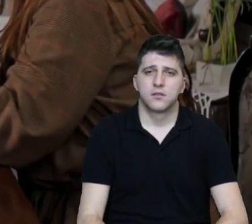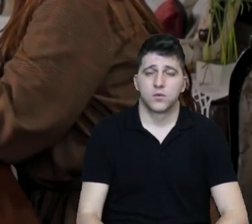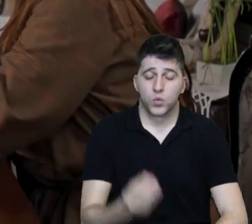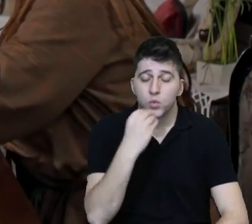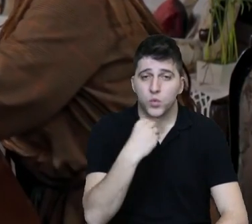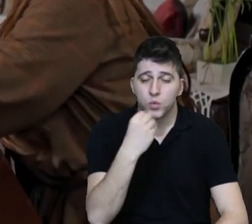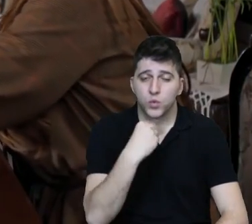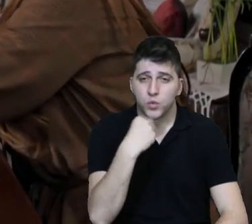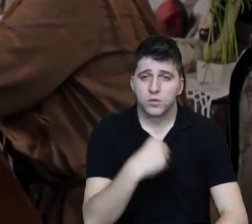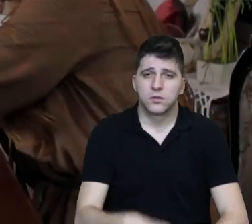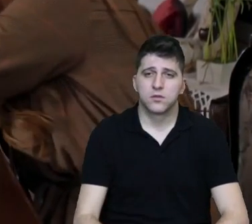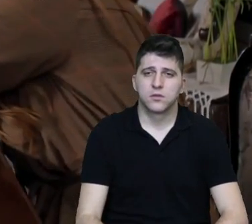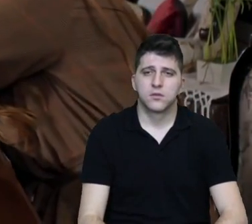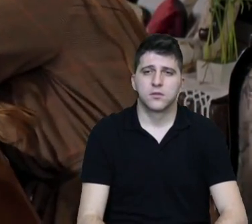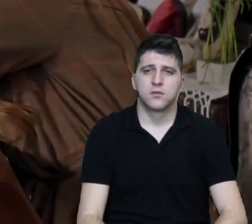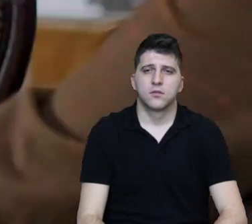Yut.